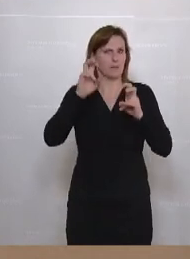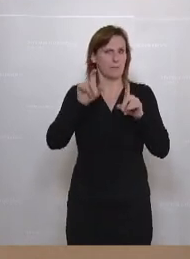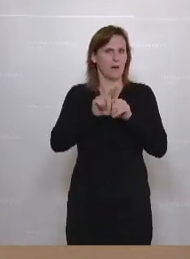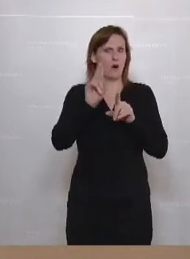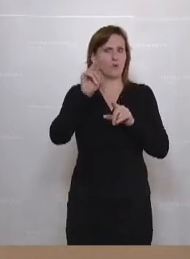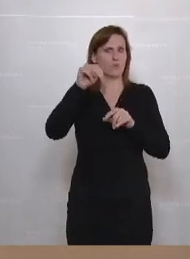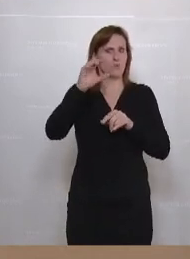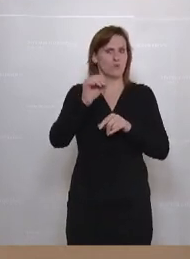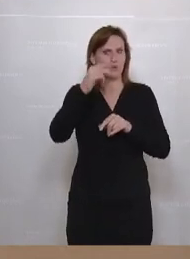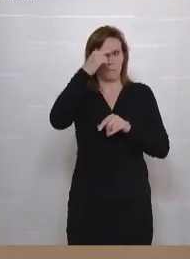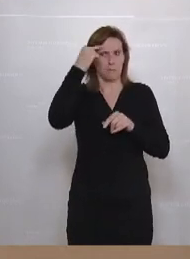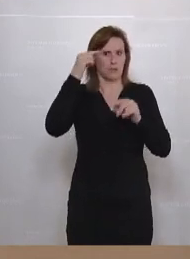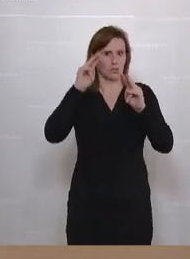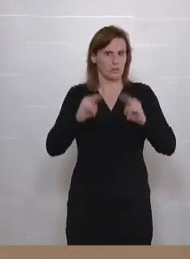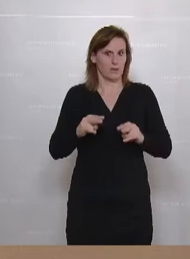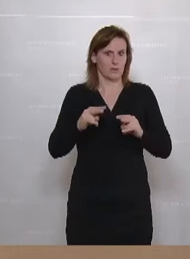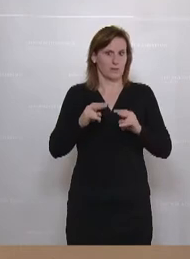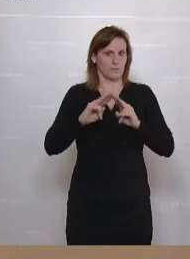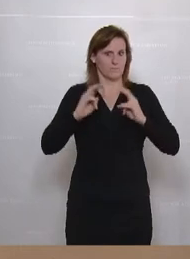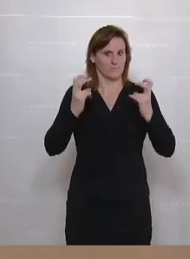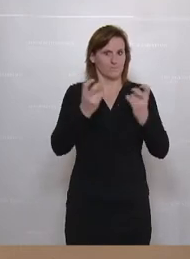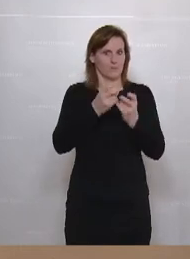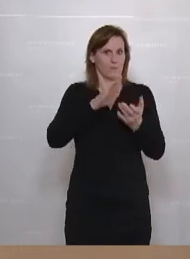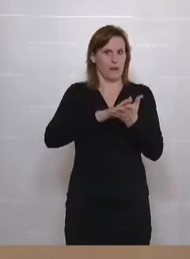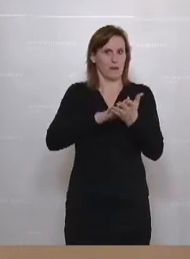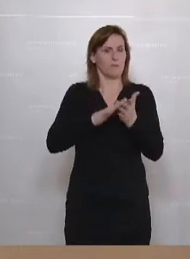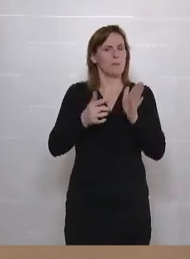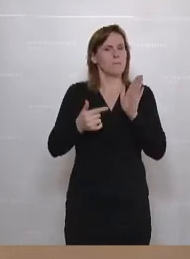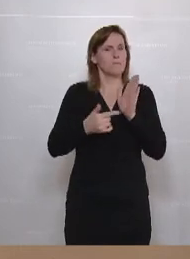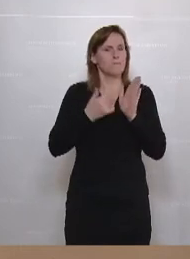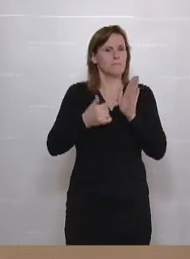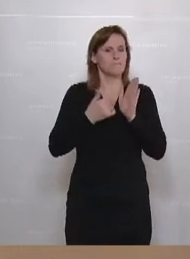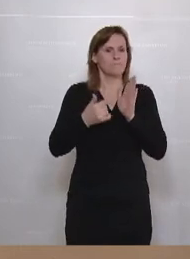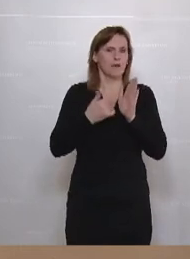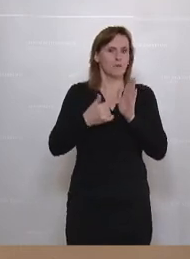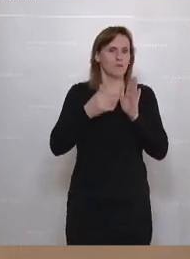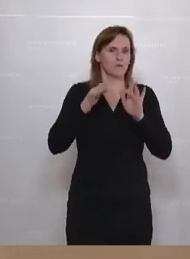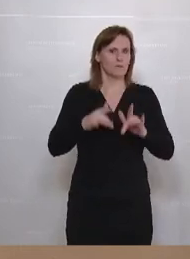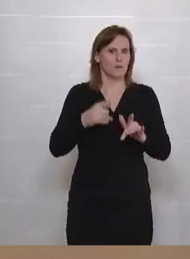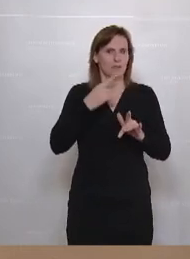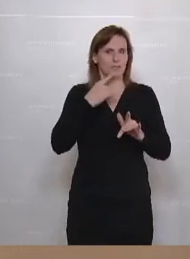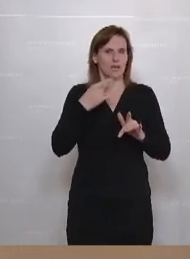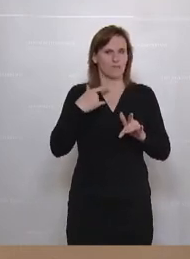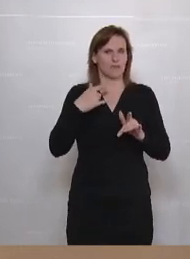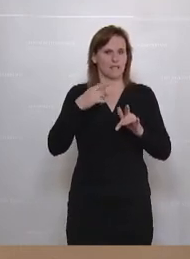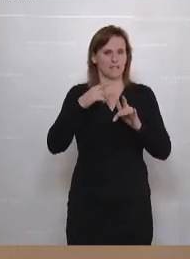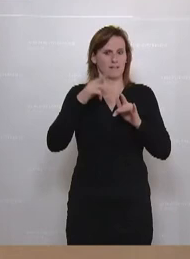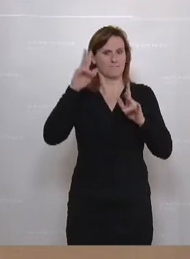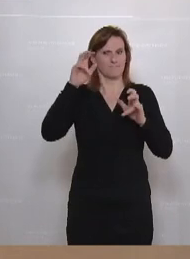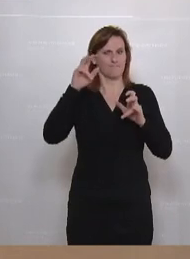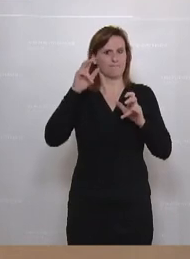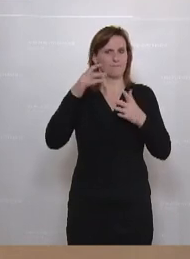UNO-Menschenrechtsrat zum Thema machen. Und eine besondere Herausforderung im Zusammenhang sind die von Ihnen genannten Killerroboter, das heißt die